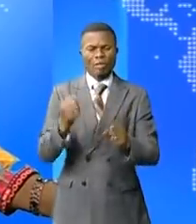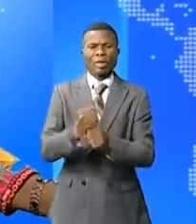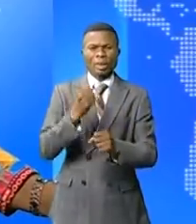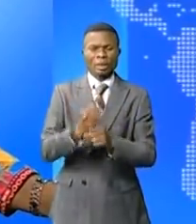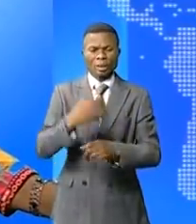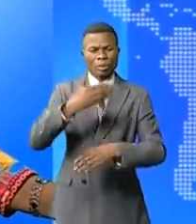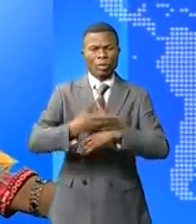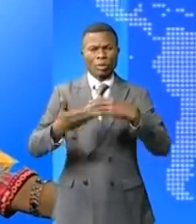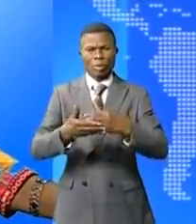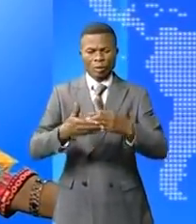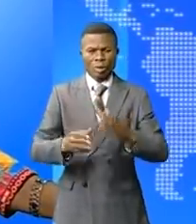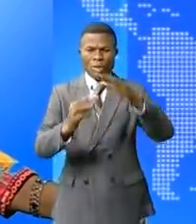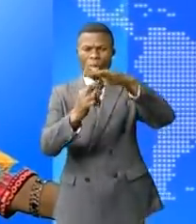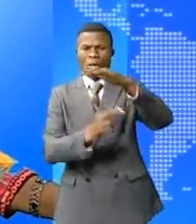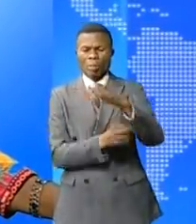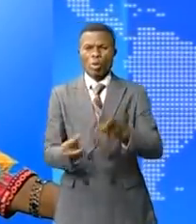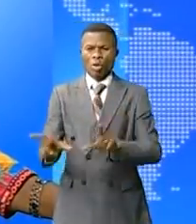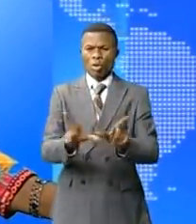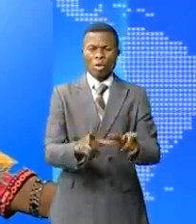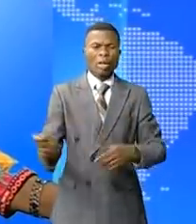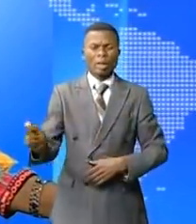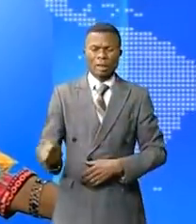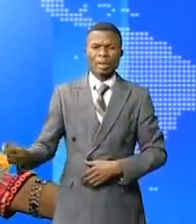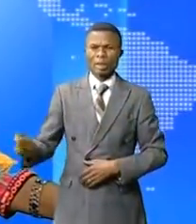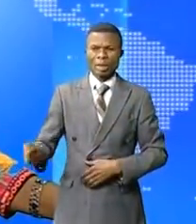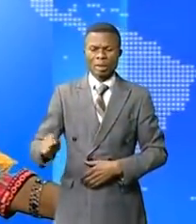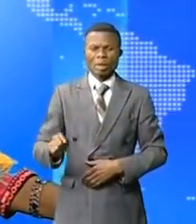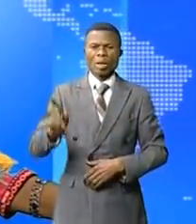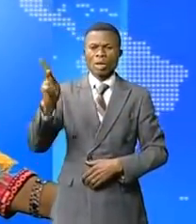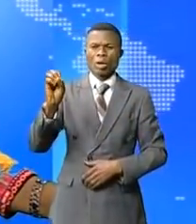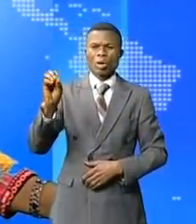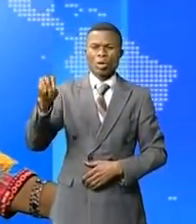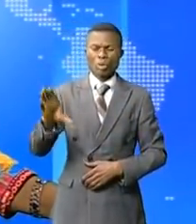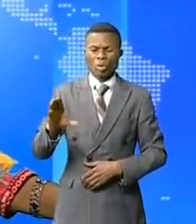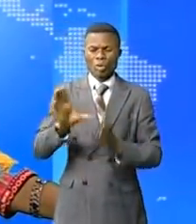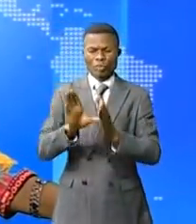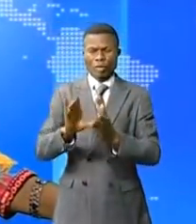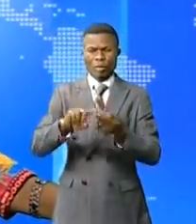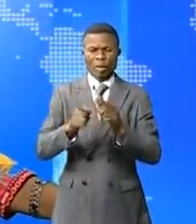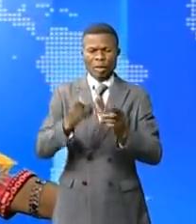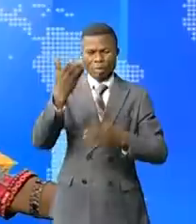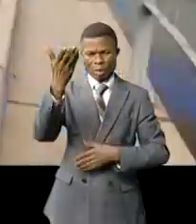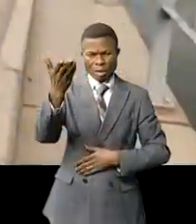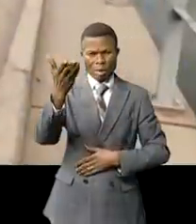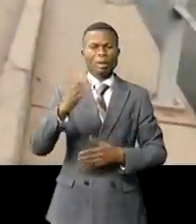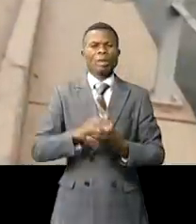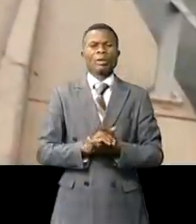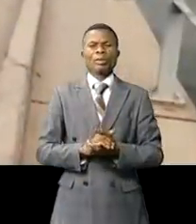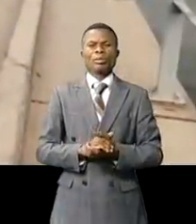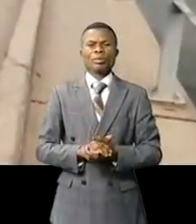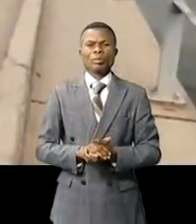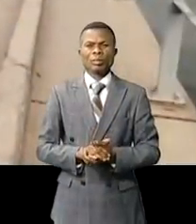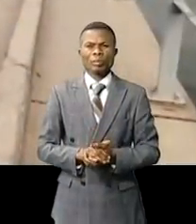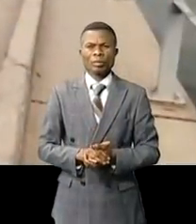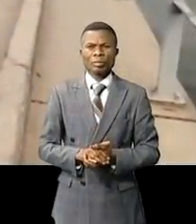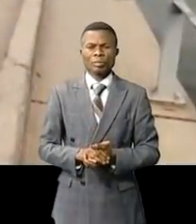de réhabilitation du pont Lualaba dans le territoire Congo. Le détail dans ce reportage de Eurydice Kitutu. Ce pont